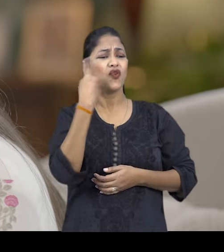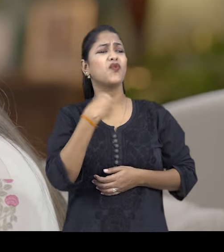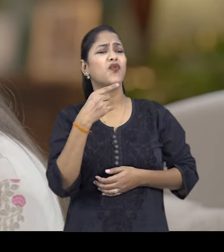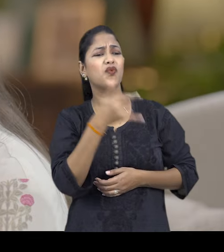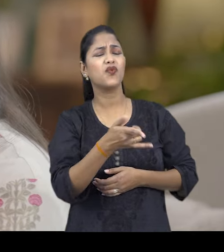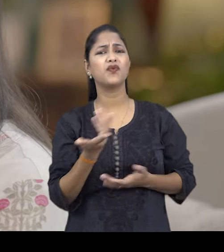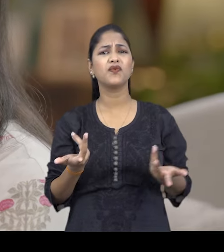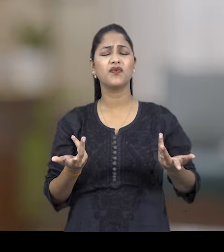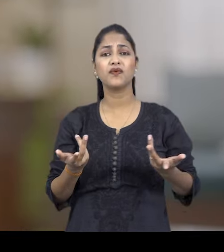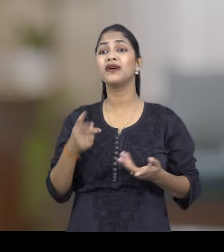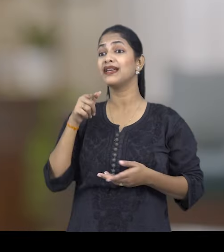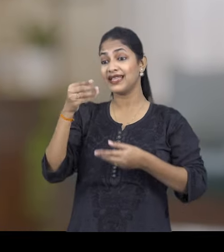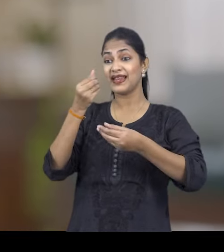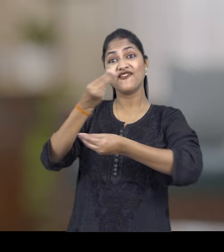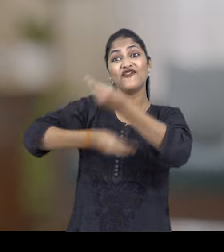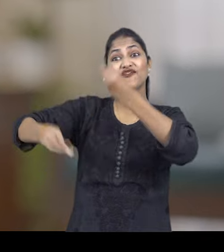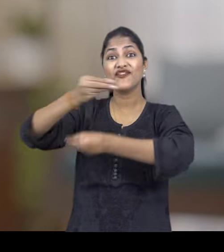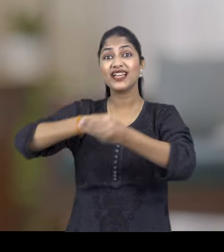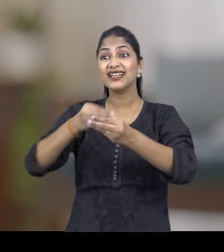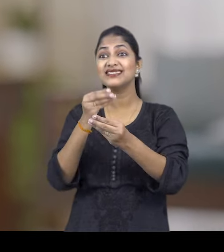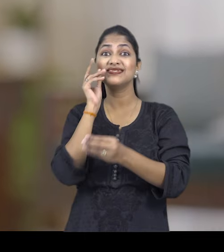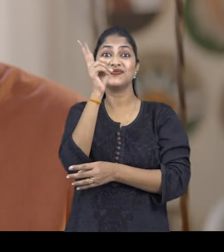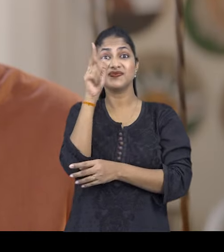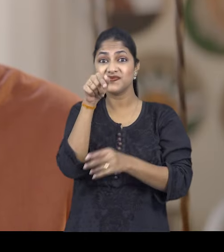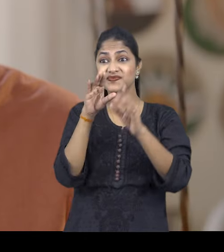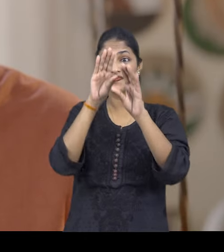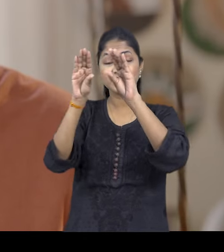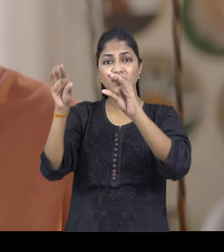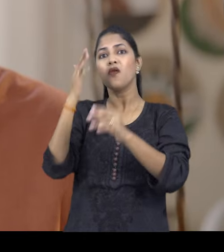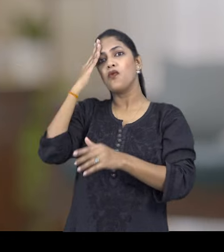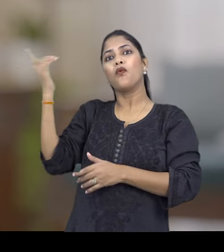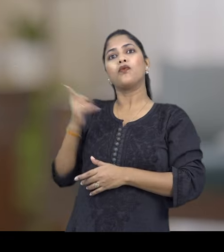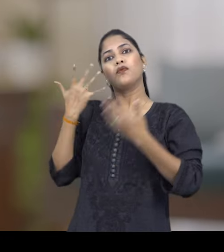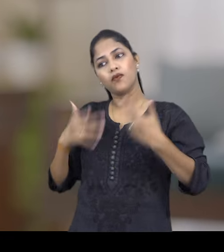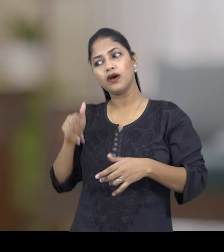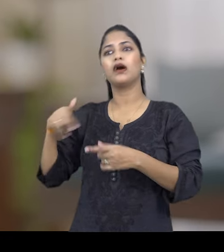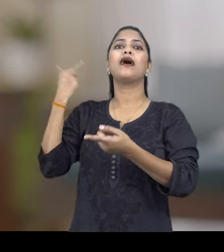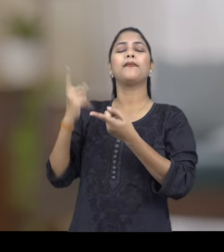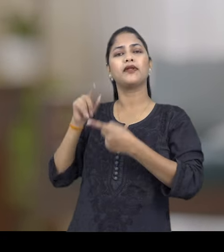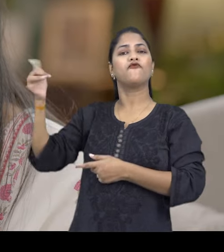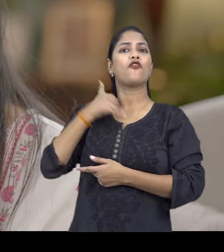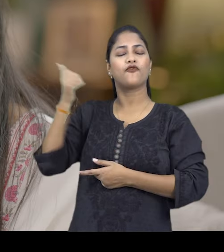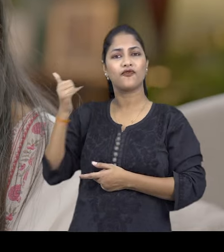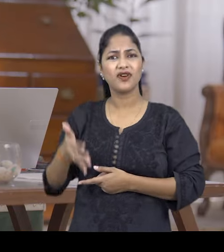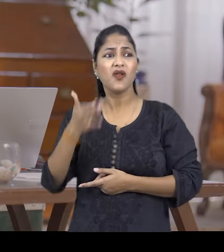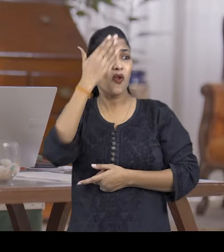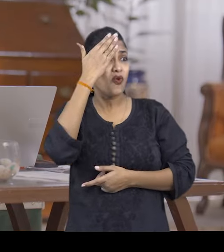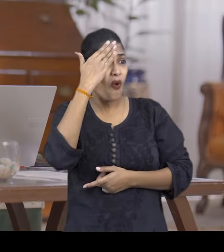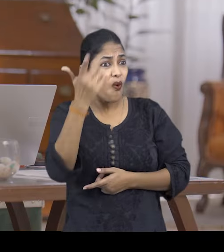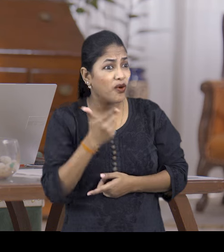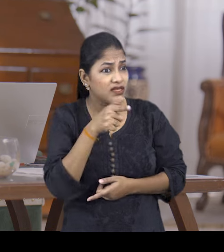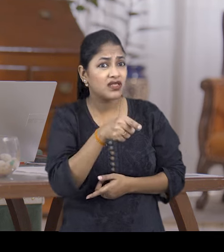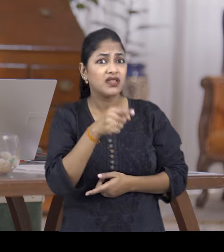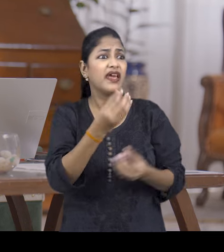પણ આટલા ફોન કરે છે કોણ? પેલા વિત્તીય બજારમાં ટ્રેડિંગ કરવા માટે મેં લોન લીધી હતી ને, એના માટે જ વારંવાર ફોન કરે છે. લોન?